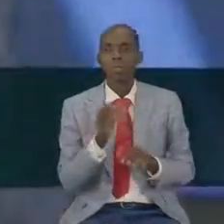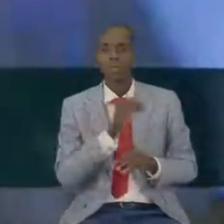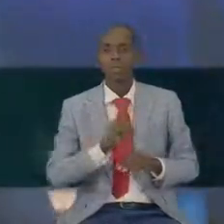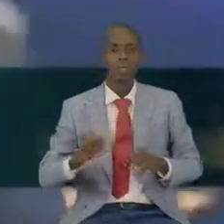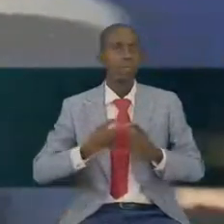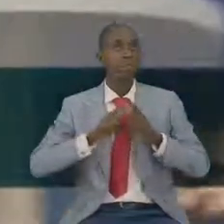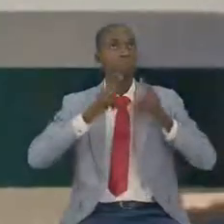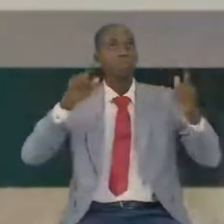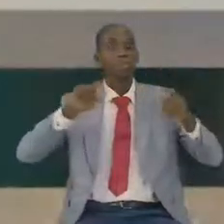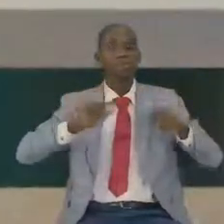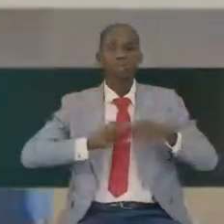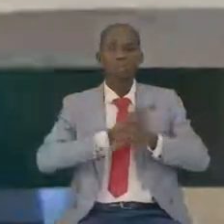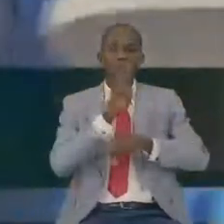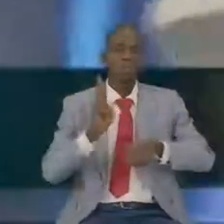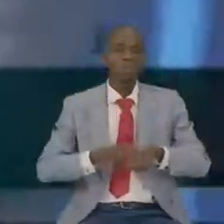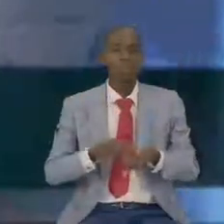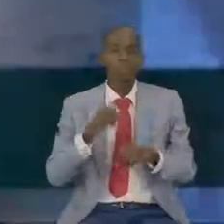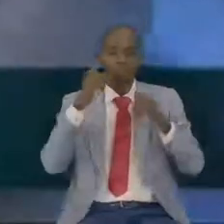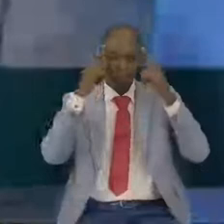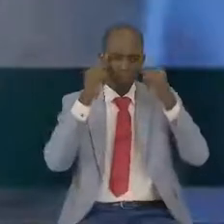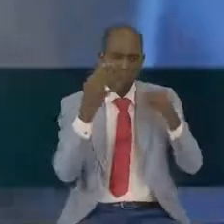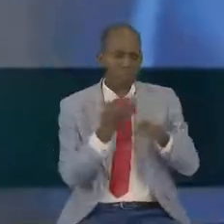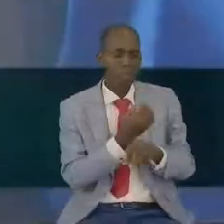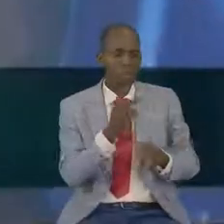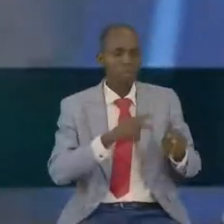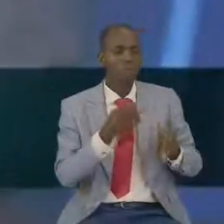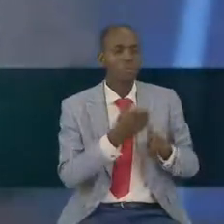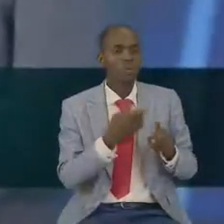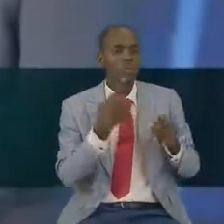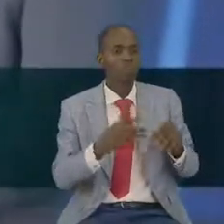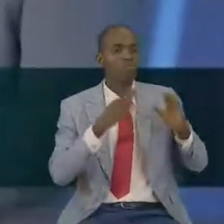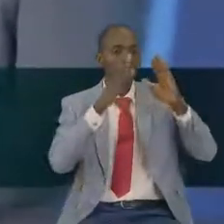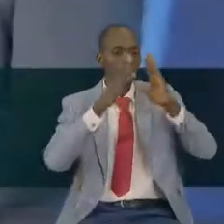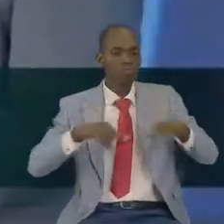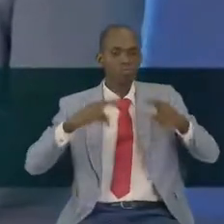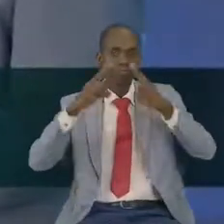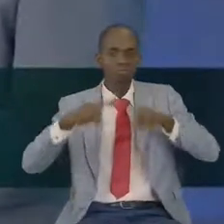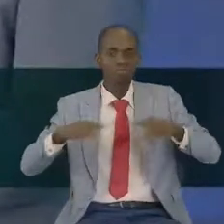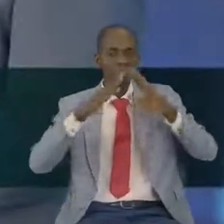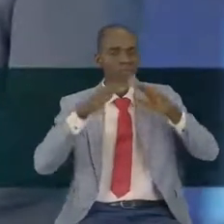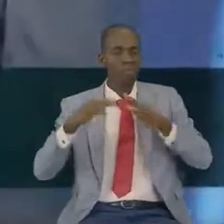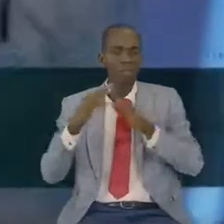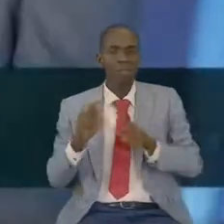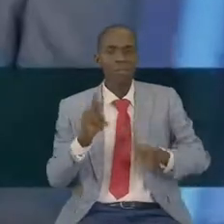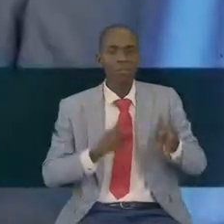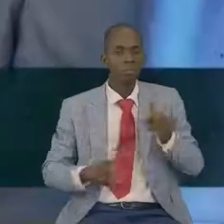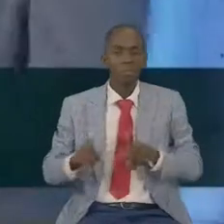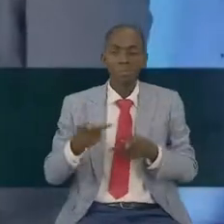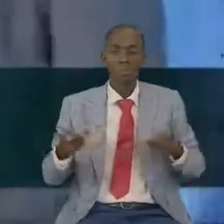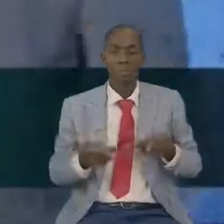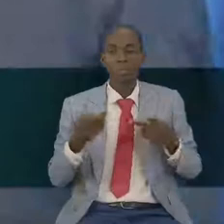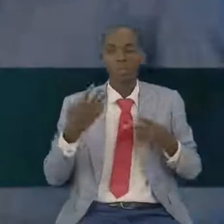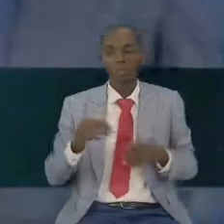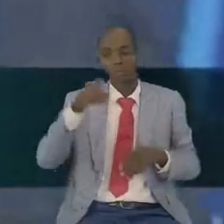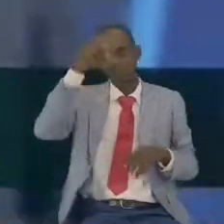ils sont devenus grandes nations. Il les a sortis de la communauté rurale d'Égypte, opprimée par l'Égypte, et il a fait